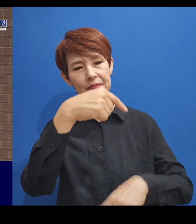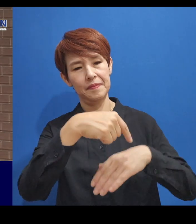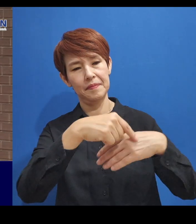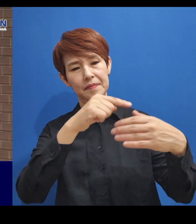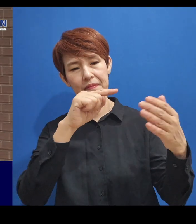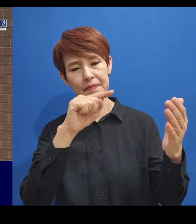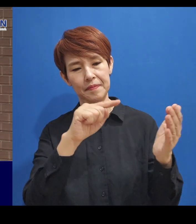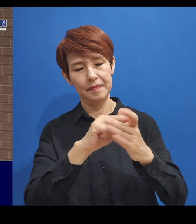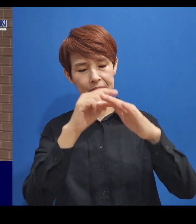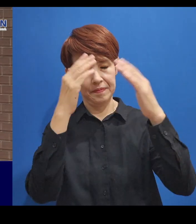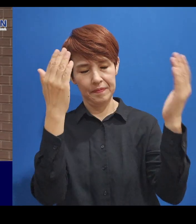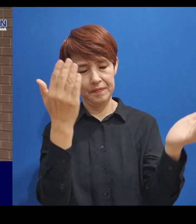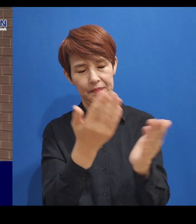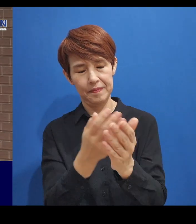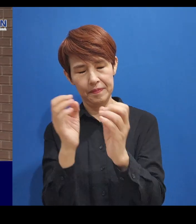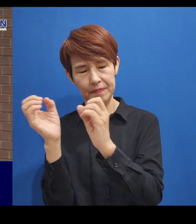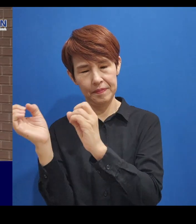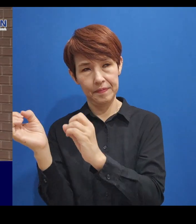교만한